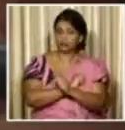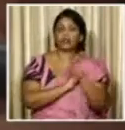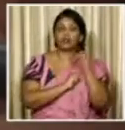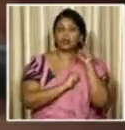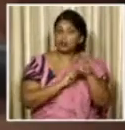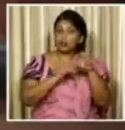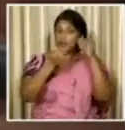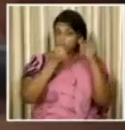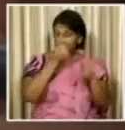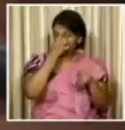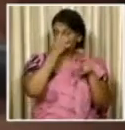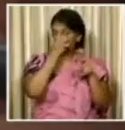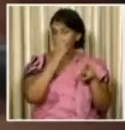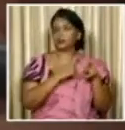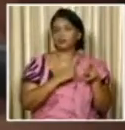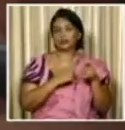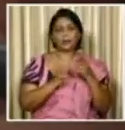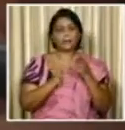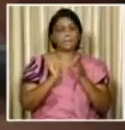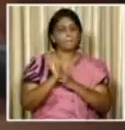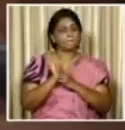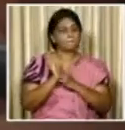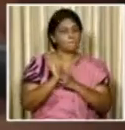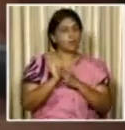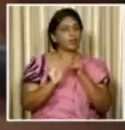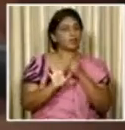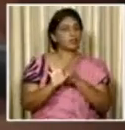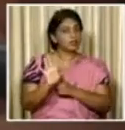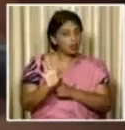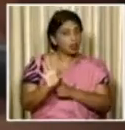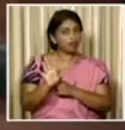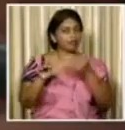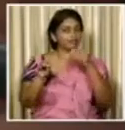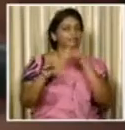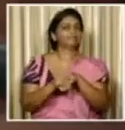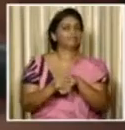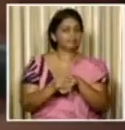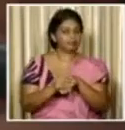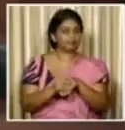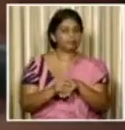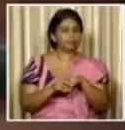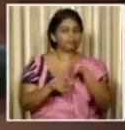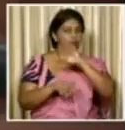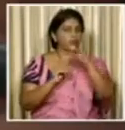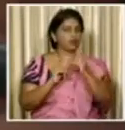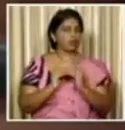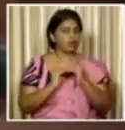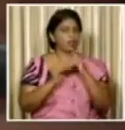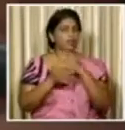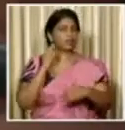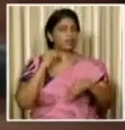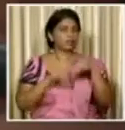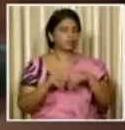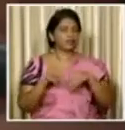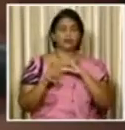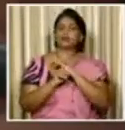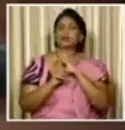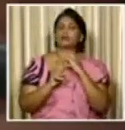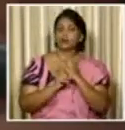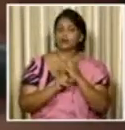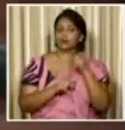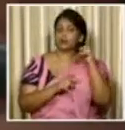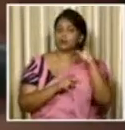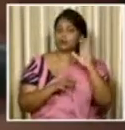අන්නේ බිඳවැටීමට මහින්ද යාපාද ගොදුරු වී තිබෙනවා. මේ ඔවුන් විසින් ගොඩනගලා දේශපාලන සංස්කෘතිය